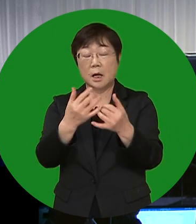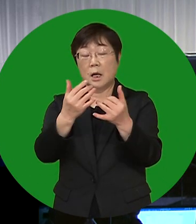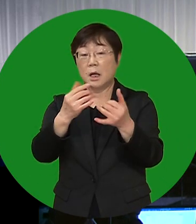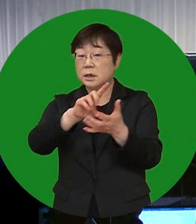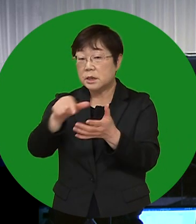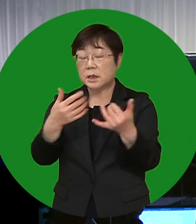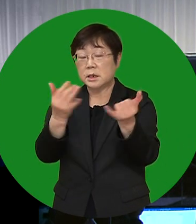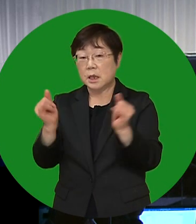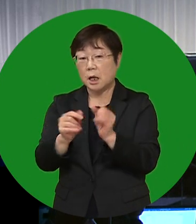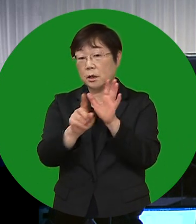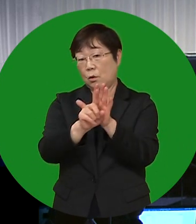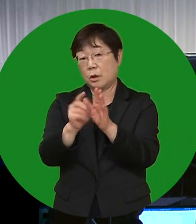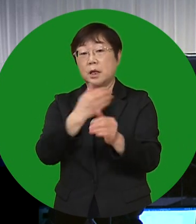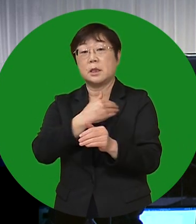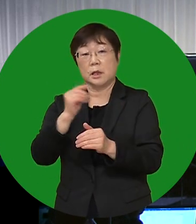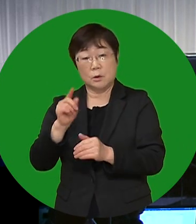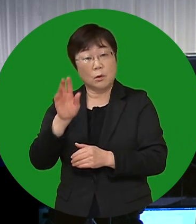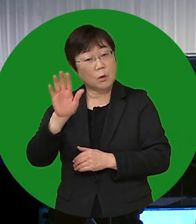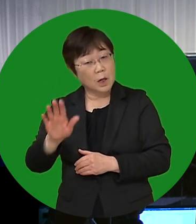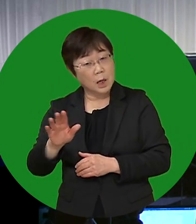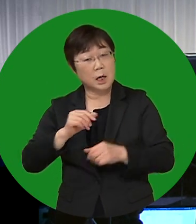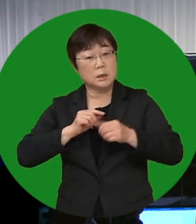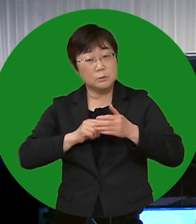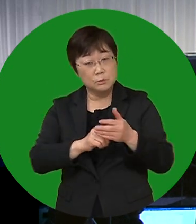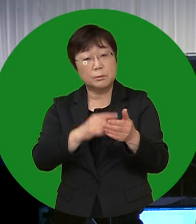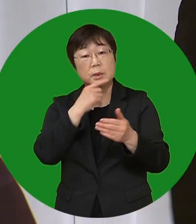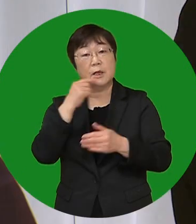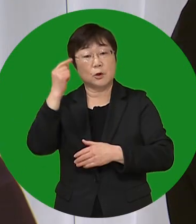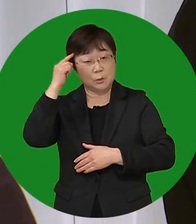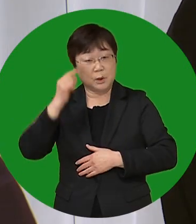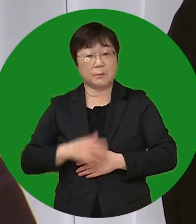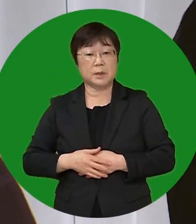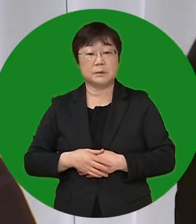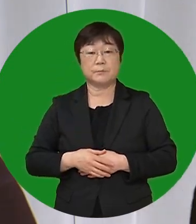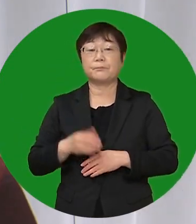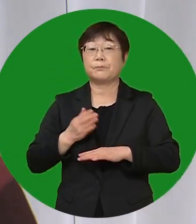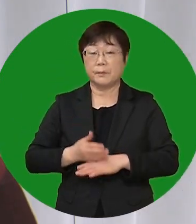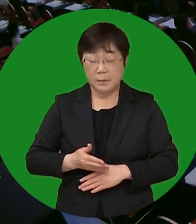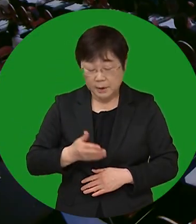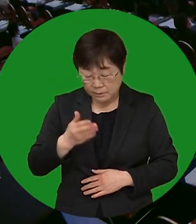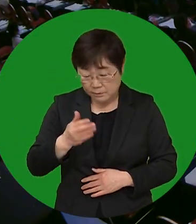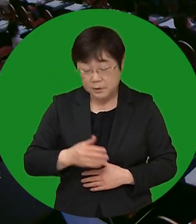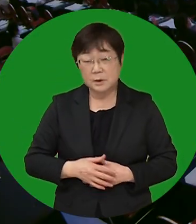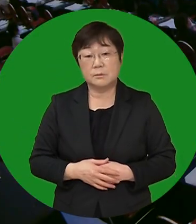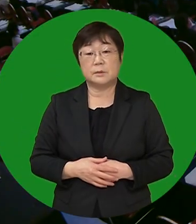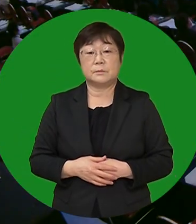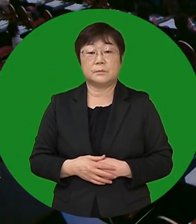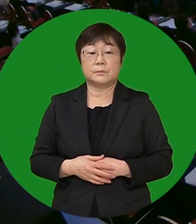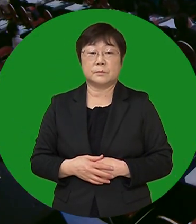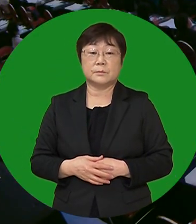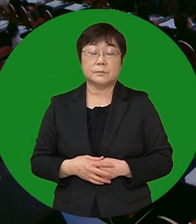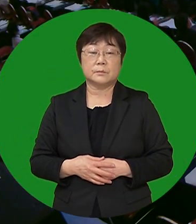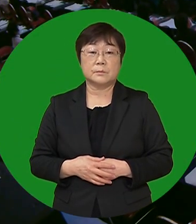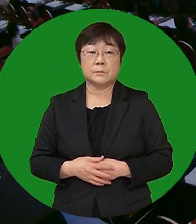できるようこれからも努めていきたいとおもいます静聴ありがとうございましたはぁ